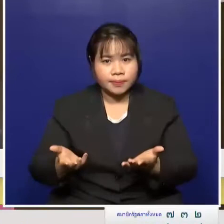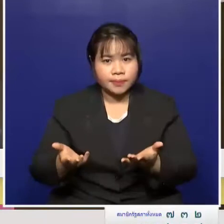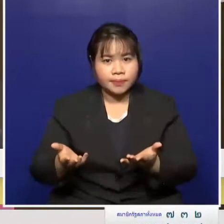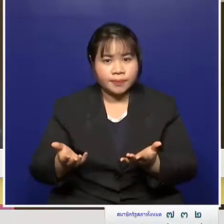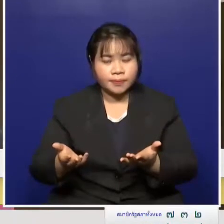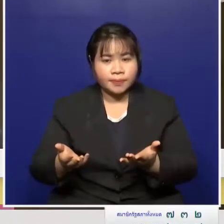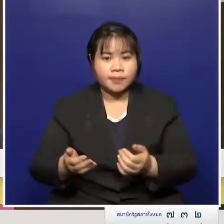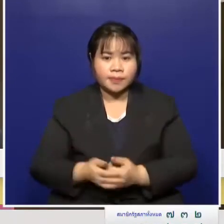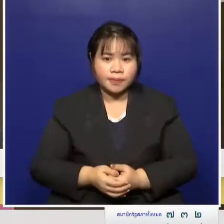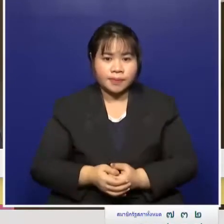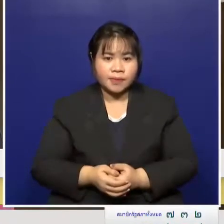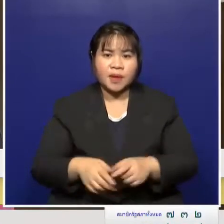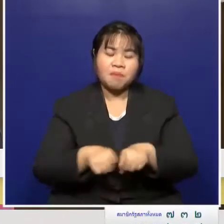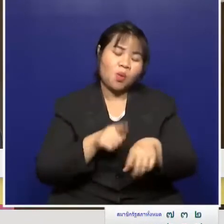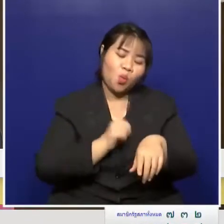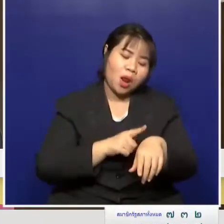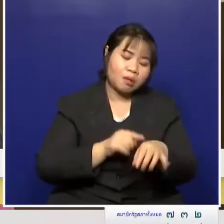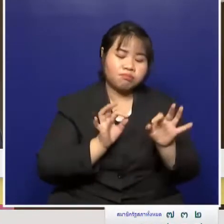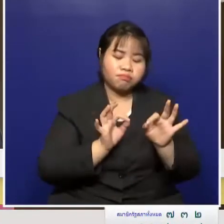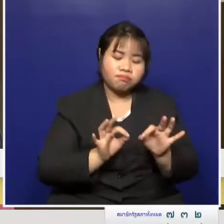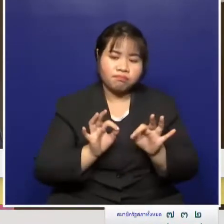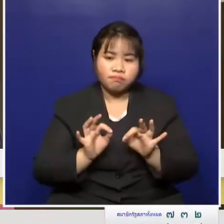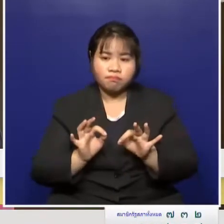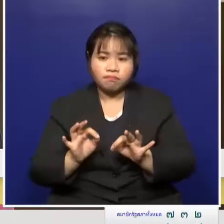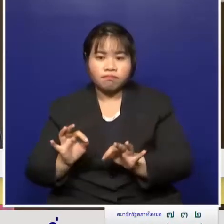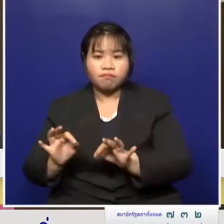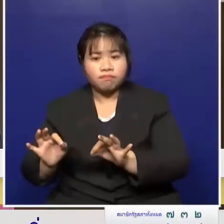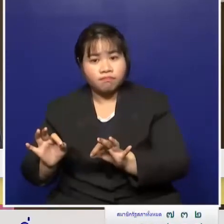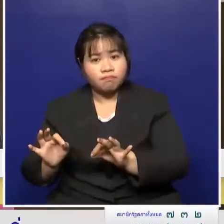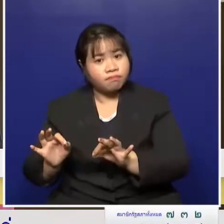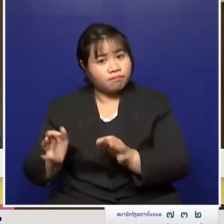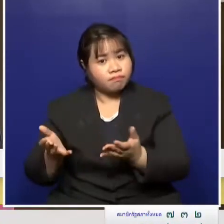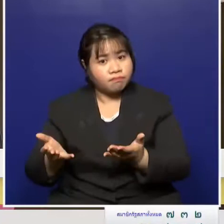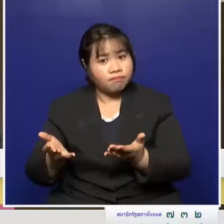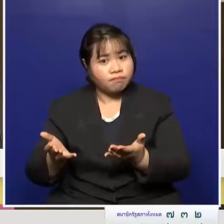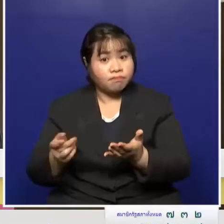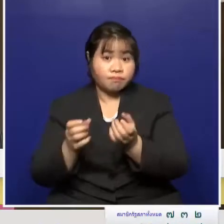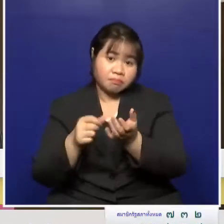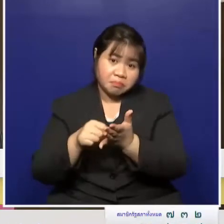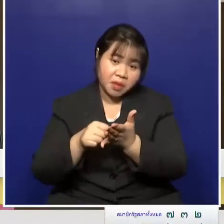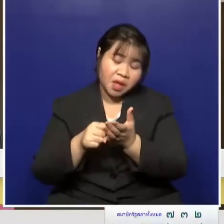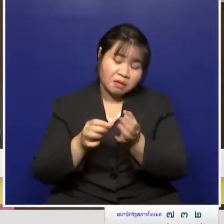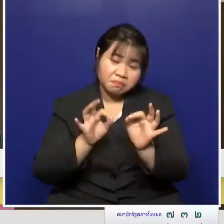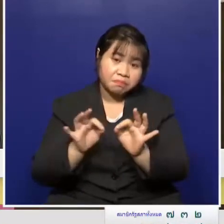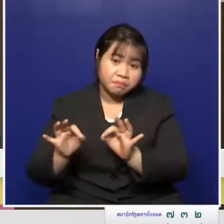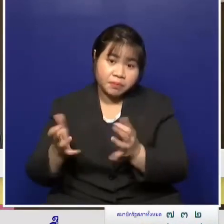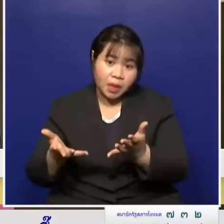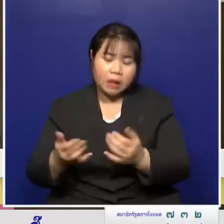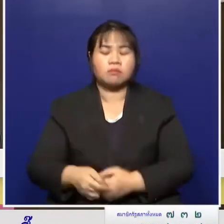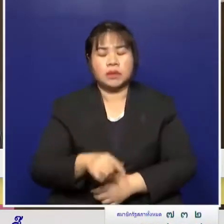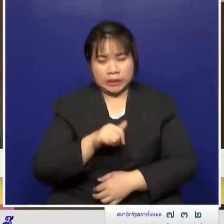งเป็นการถ่วงเวลาการแก้รัฐธรรมนูญหรือไม่ซึ่งสมาชิกรัฐสภ